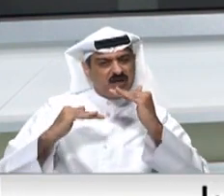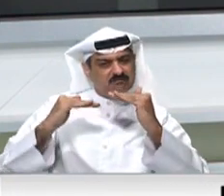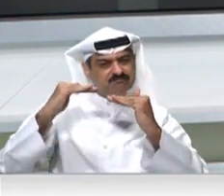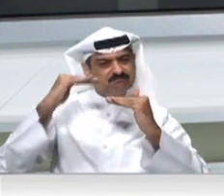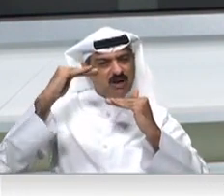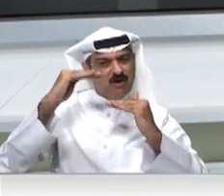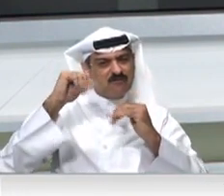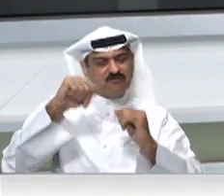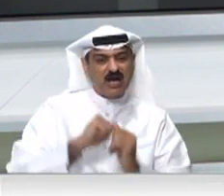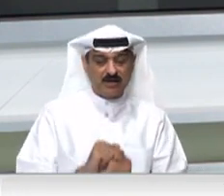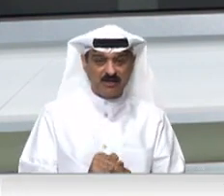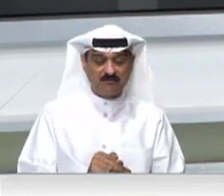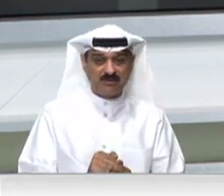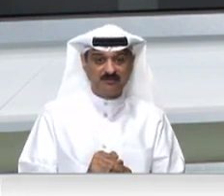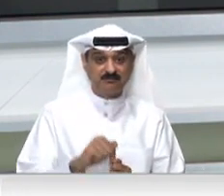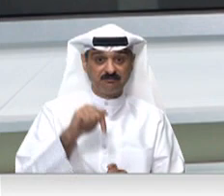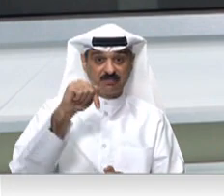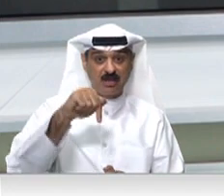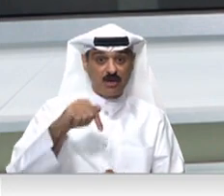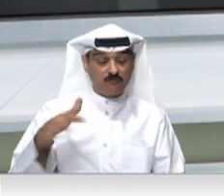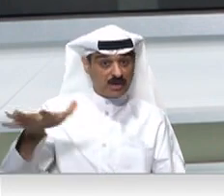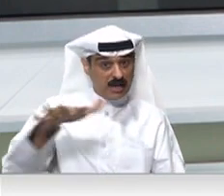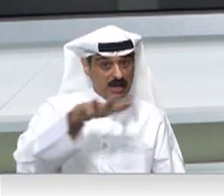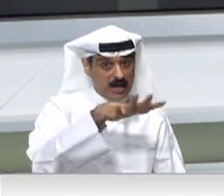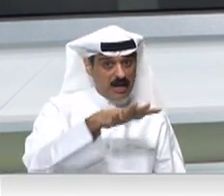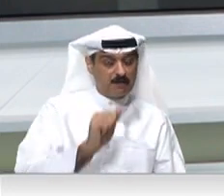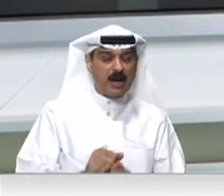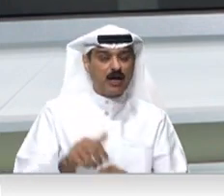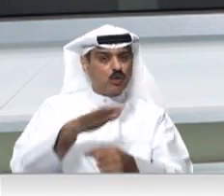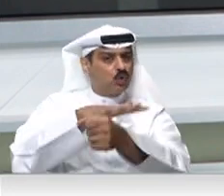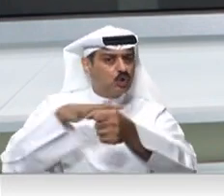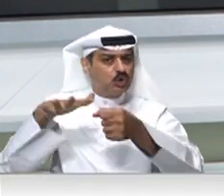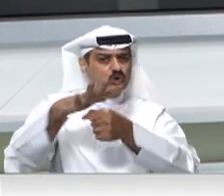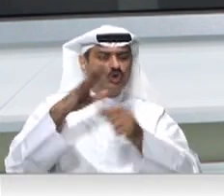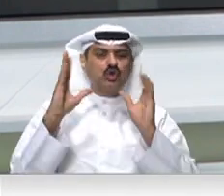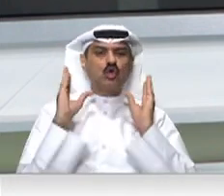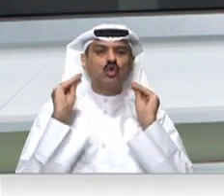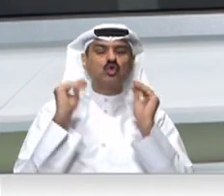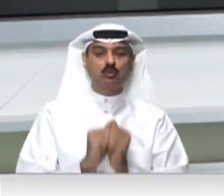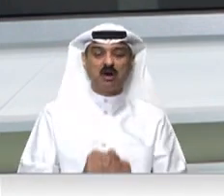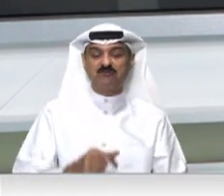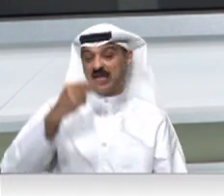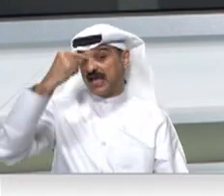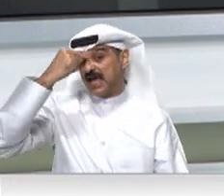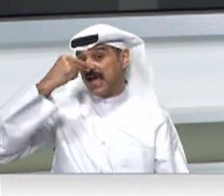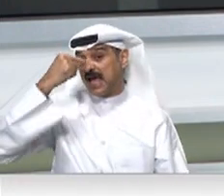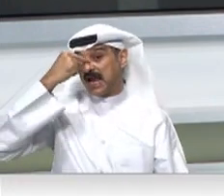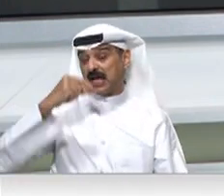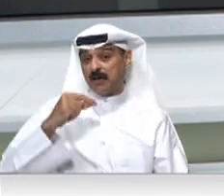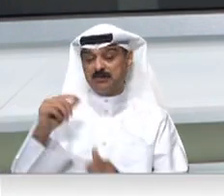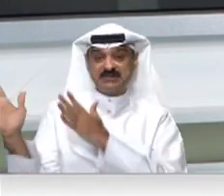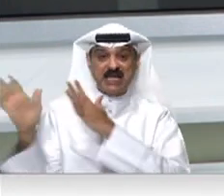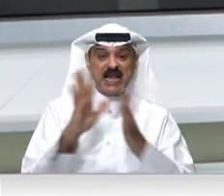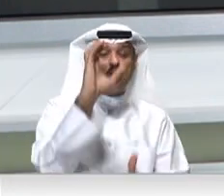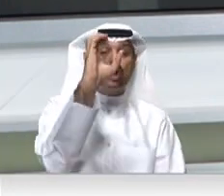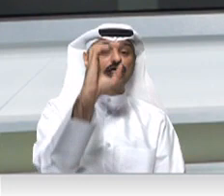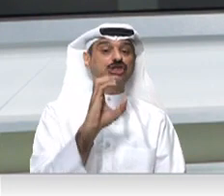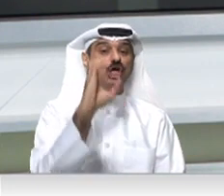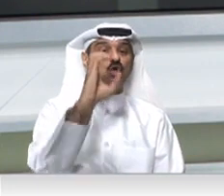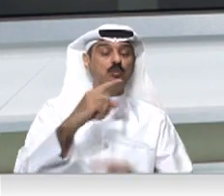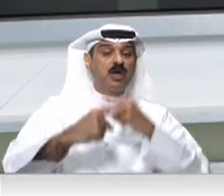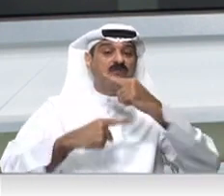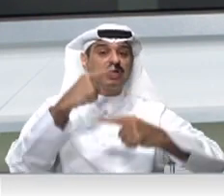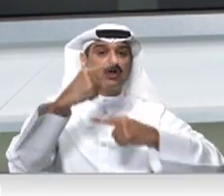بشكل نسبي خاصة على المناطق الساحلية وداخل البحر. يوم الخميس الهواء الكوست راح يكون مستمر معنا مع